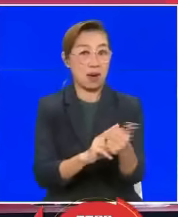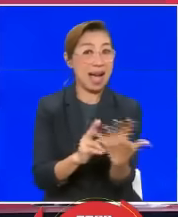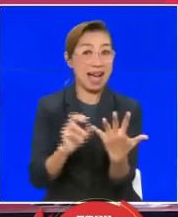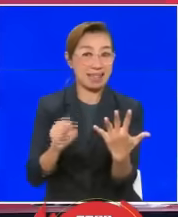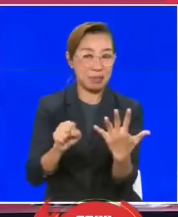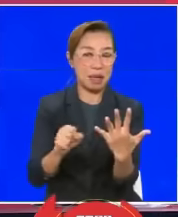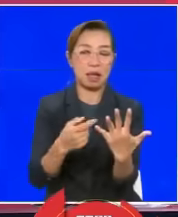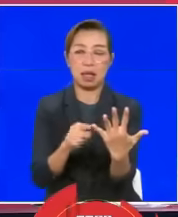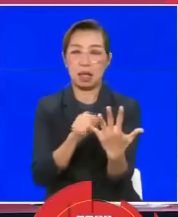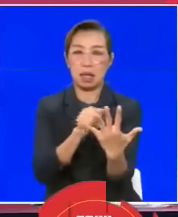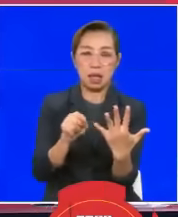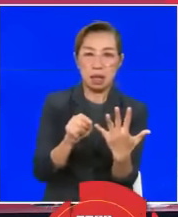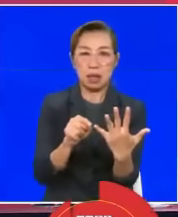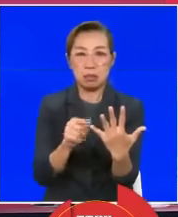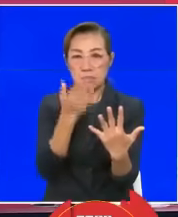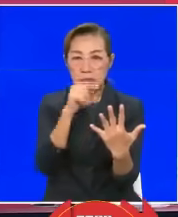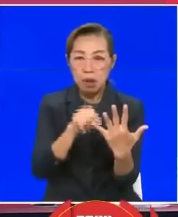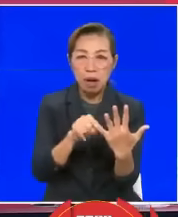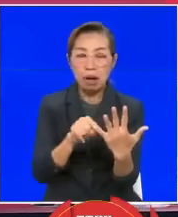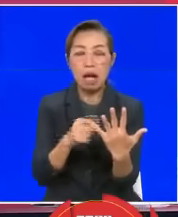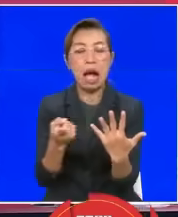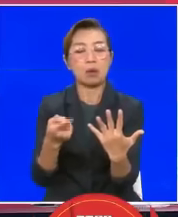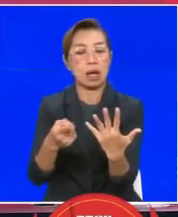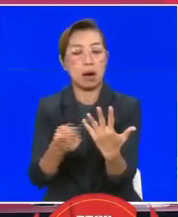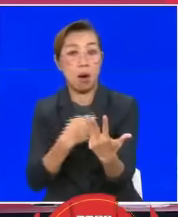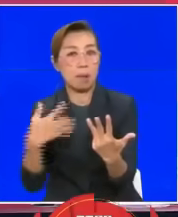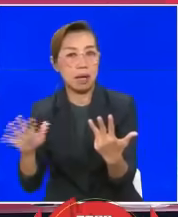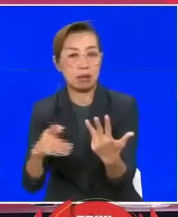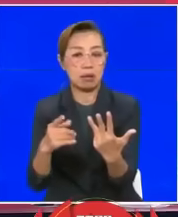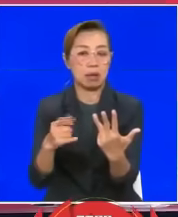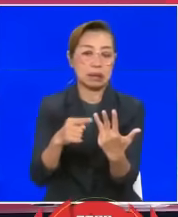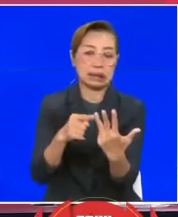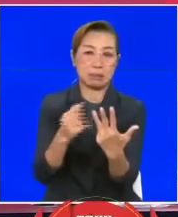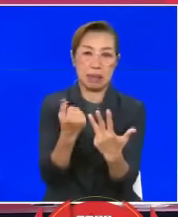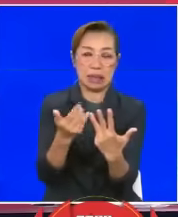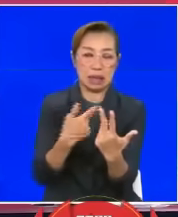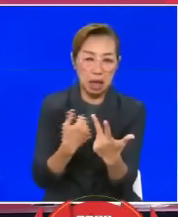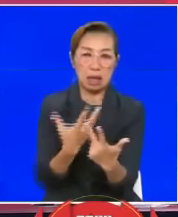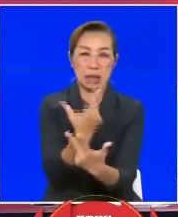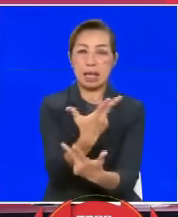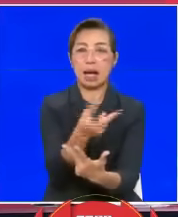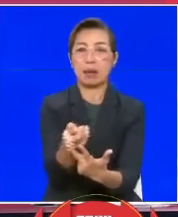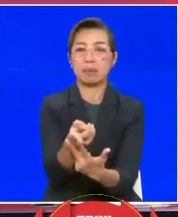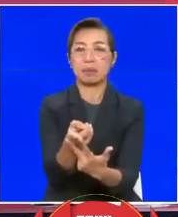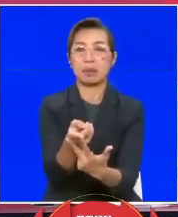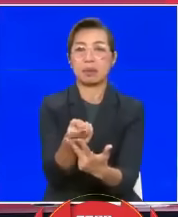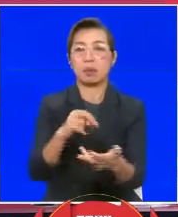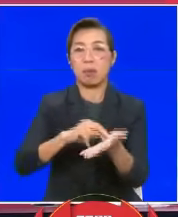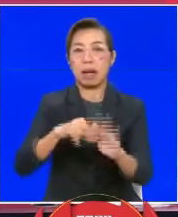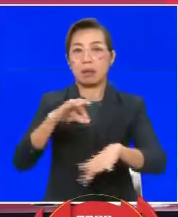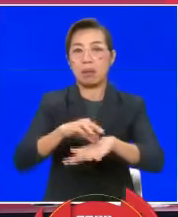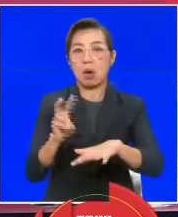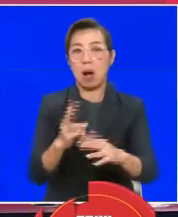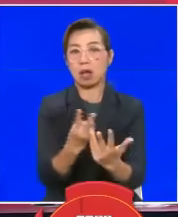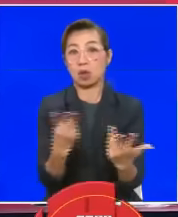ตั้งรองผบตรขึ้นมาเพิ่มหรือไม่อย่างไรด้วยเพราะว่าก็อย่าลืมสิว่าเพราะว่าตำแหน่งรองบตรก็ว่างลงด้วยไงก็ไม่